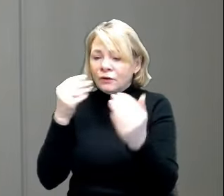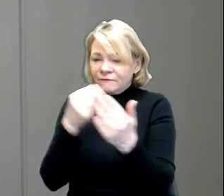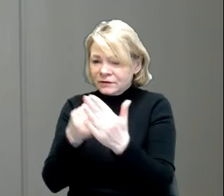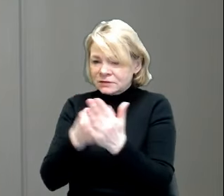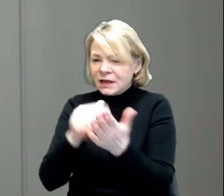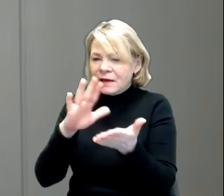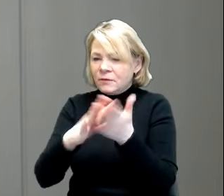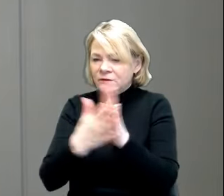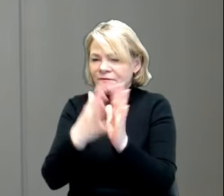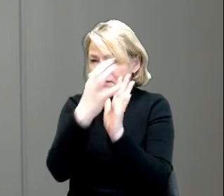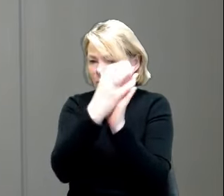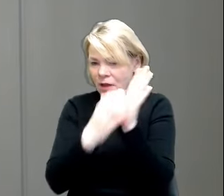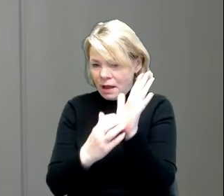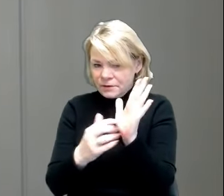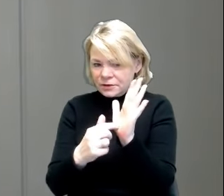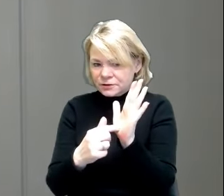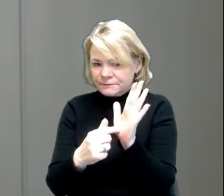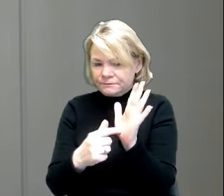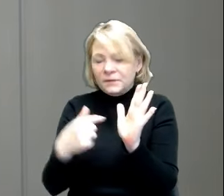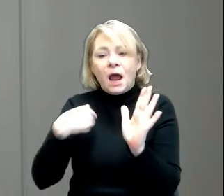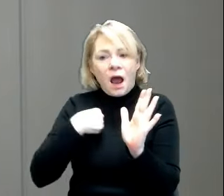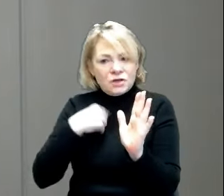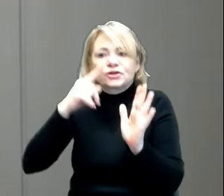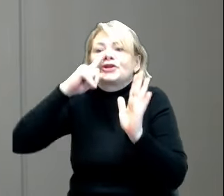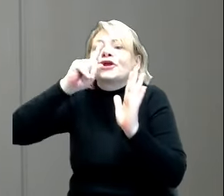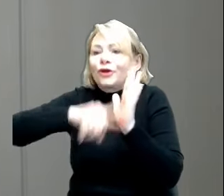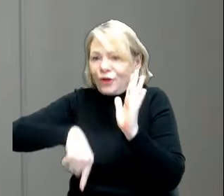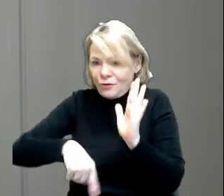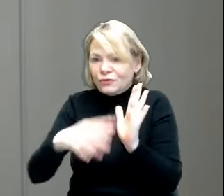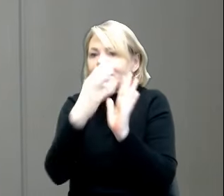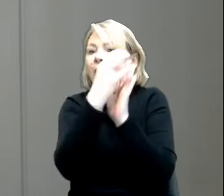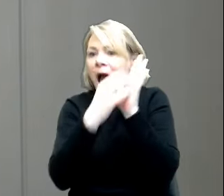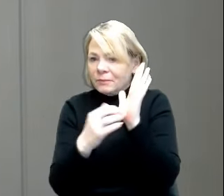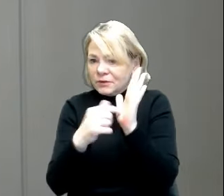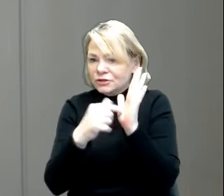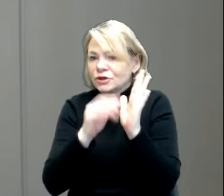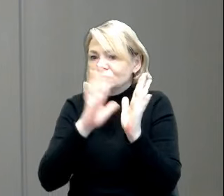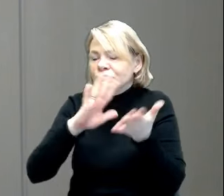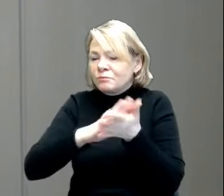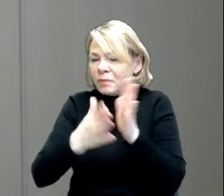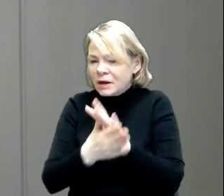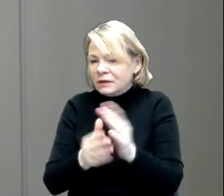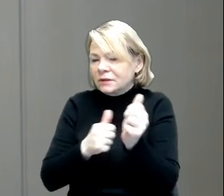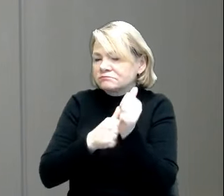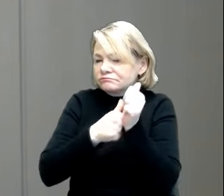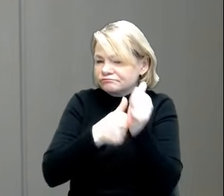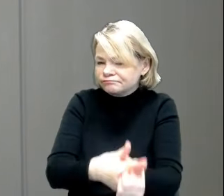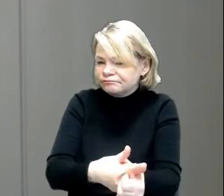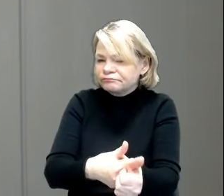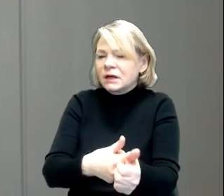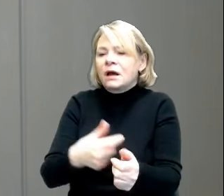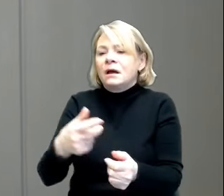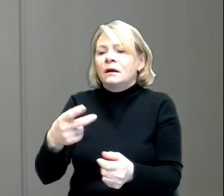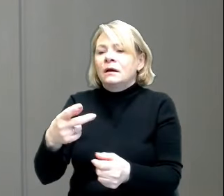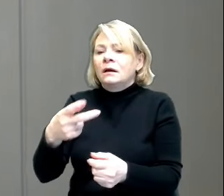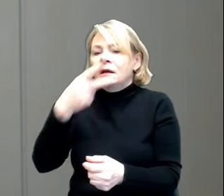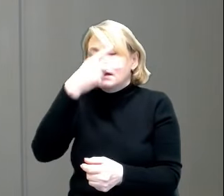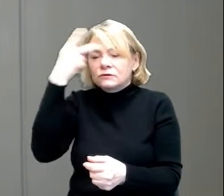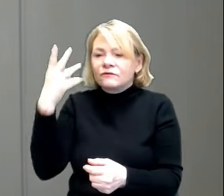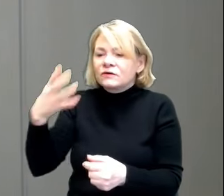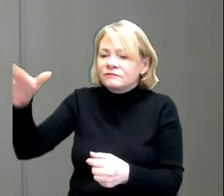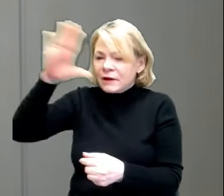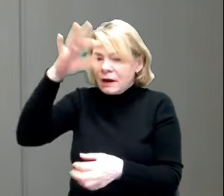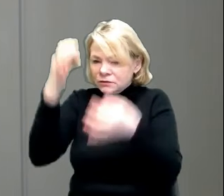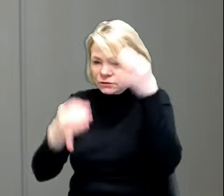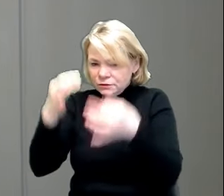kad aprašas bus parengtas vadovaujantis lietuvos vyriausio administracinio teismo nutartim